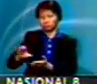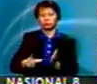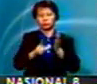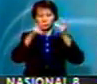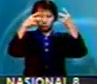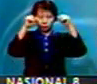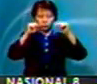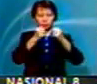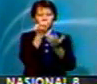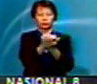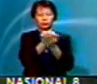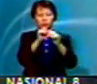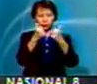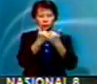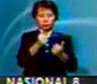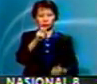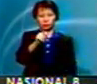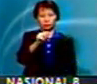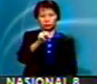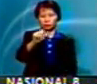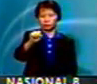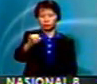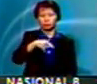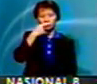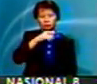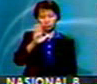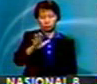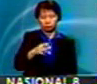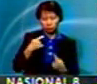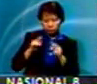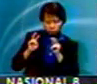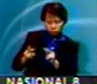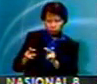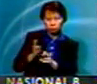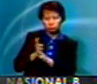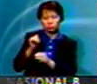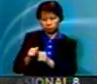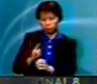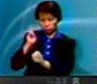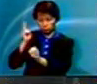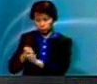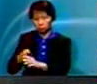Persatuan Ekonomi Kansai Masayuki Matsushita berkata mereka sedang meneliti sektor yang ingin diceburi dalam wilayah